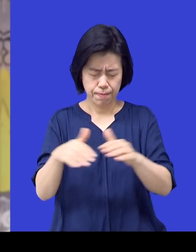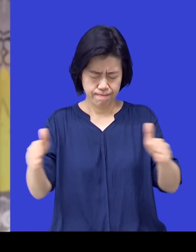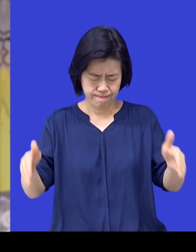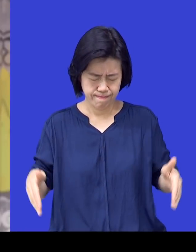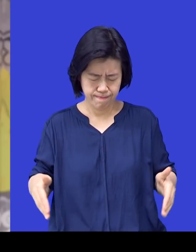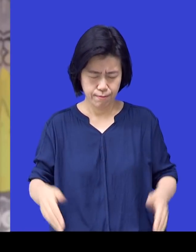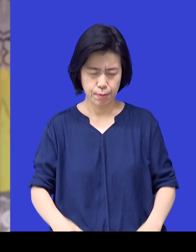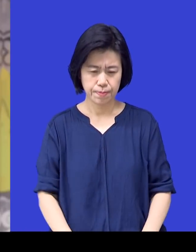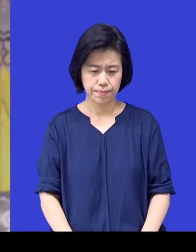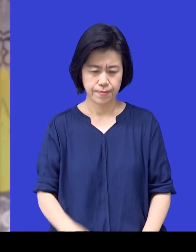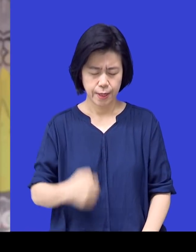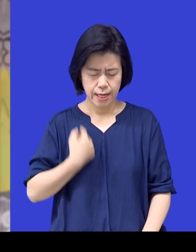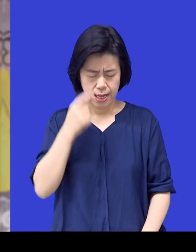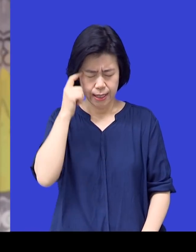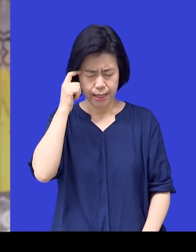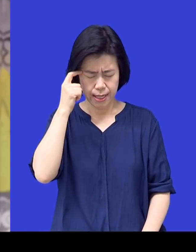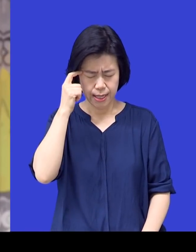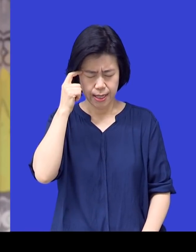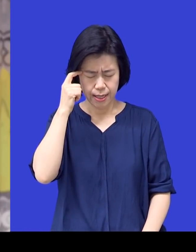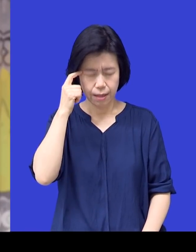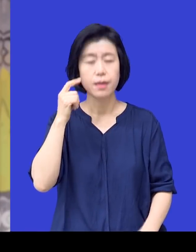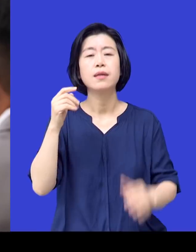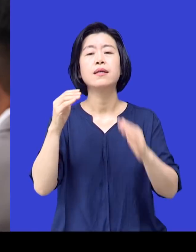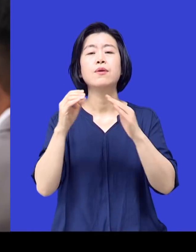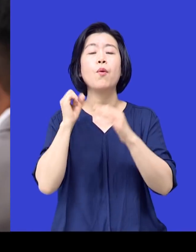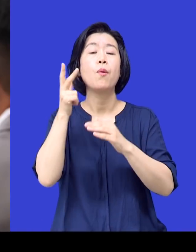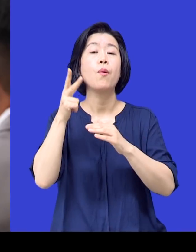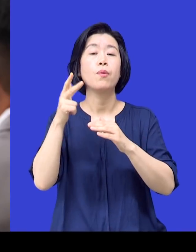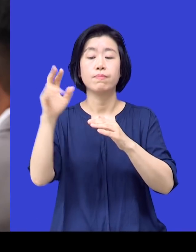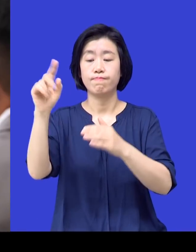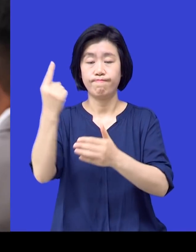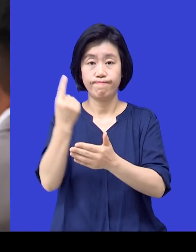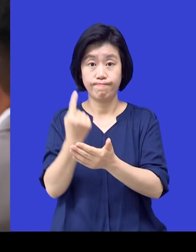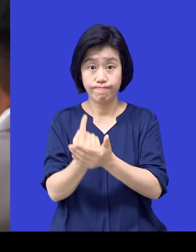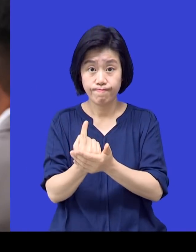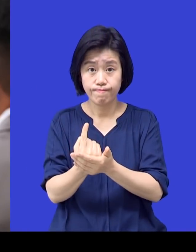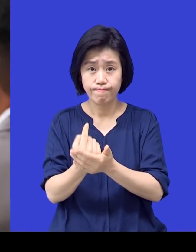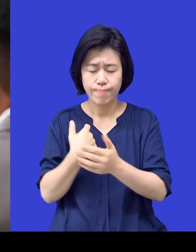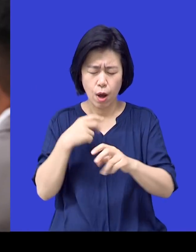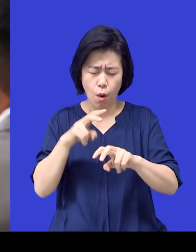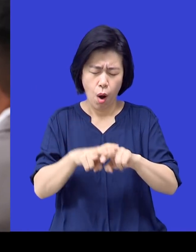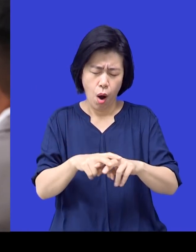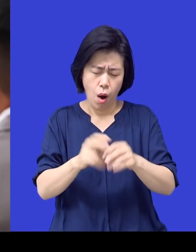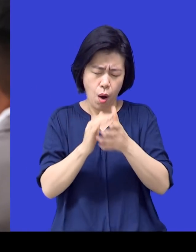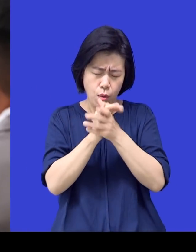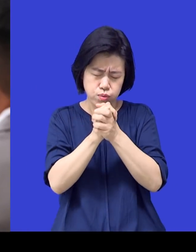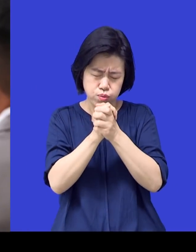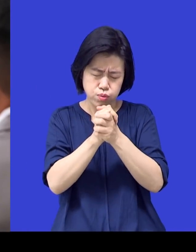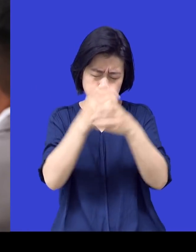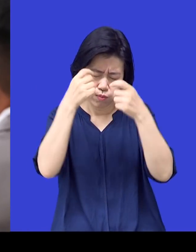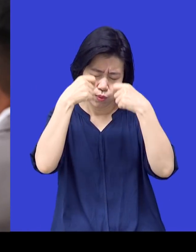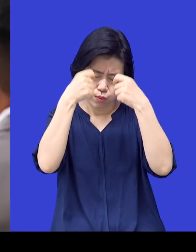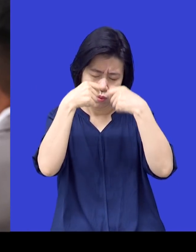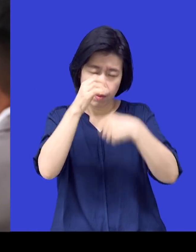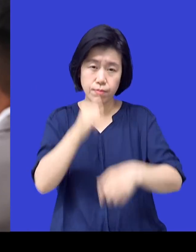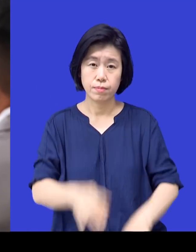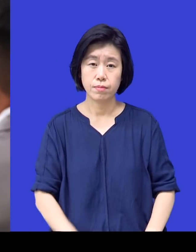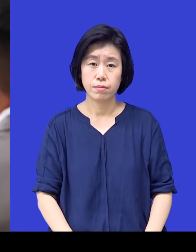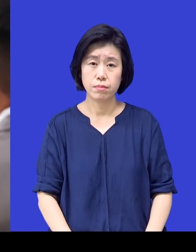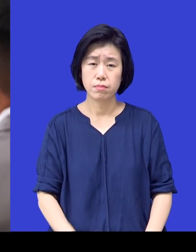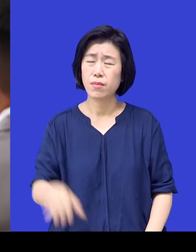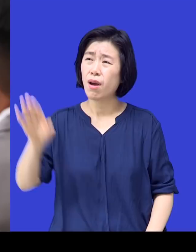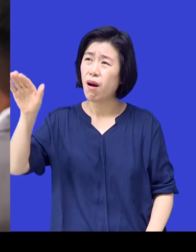하나님 앞에 진짜 눈물로 기도했어요. 하나님, 내가 전 세계를 다니면서 아이들을 더 구원하면